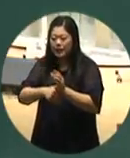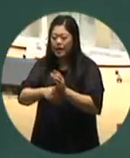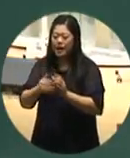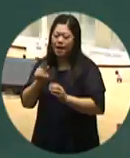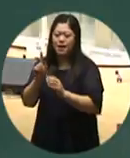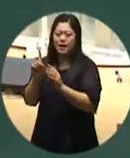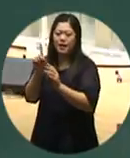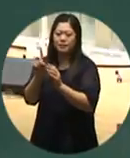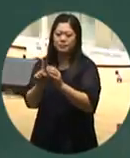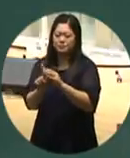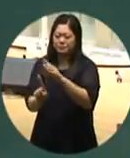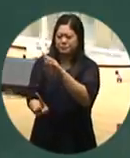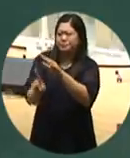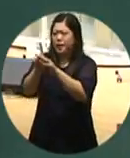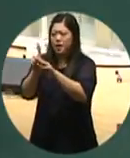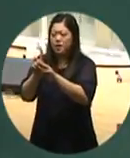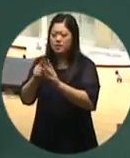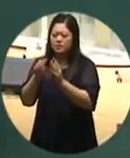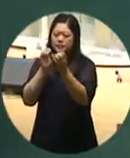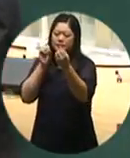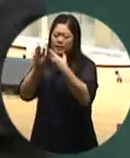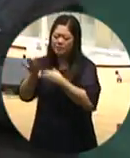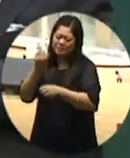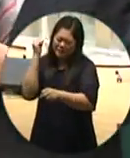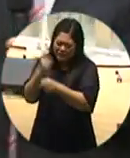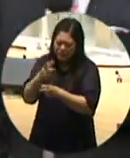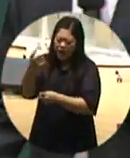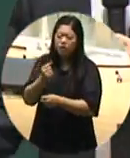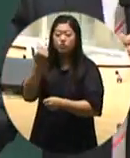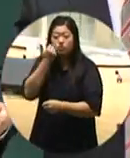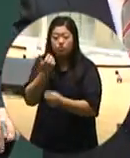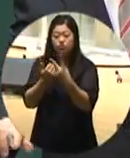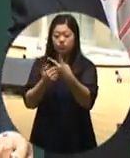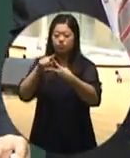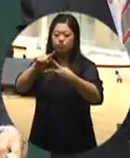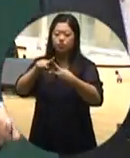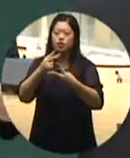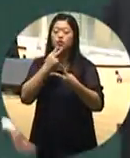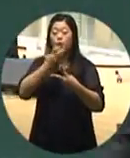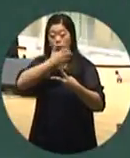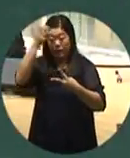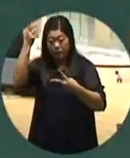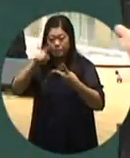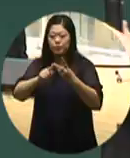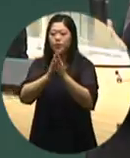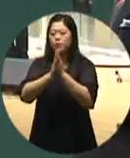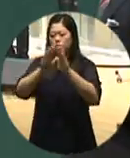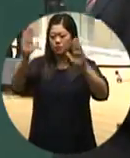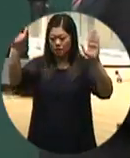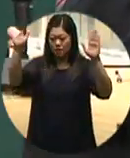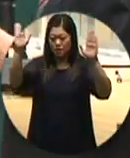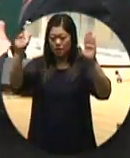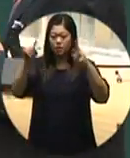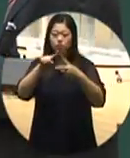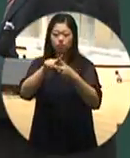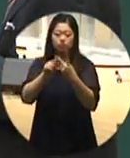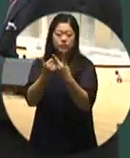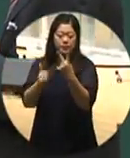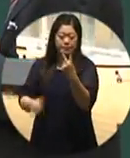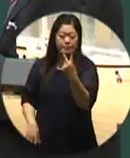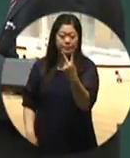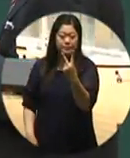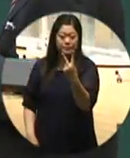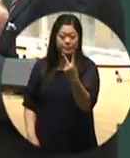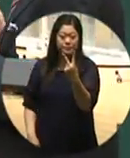요셉과 모세입니다. The spiritual problems of Egypt will be contagious and spread throughout the entire world, bringing destruction to all. Joseph and Moses